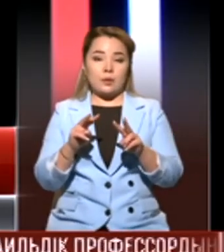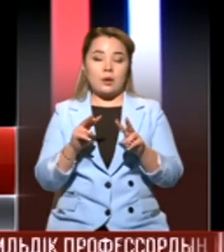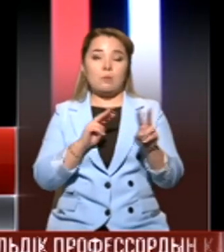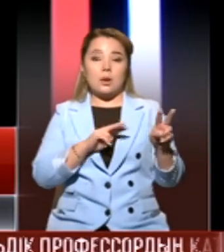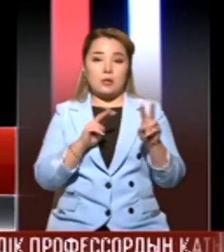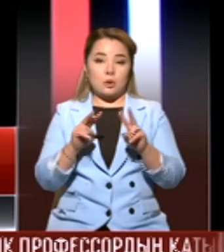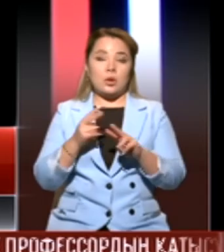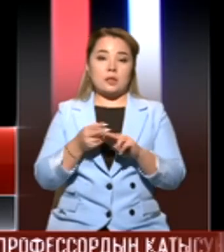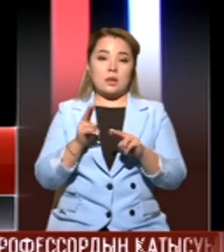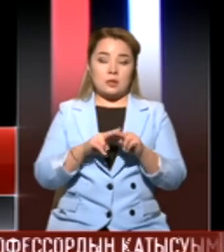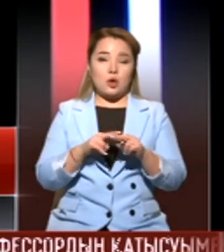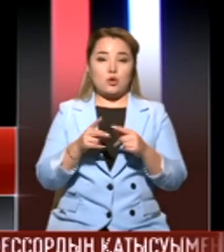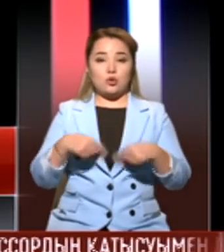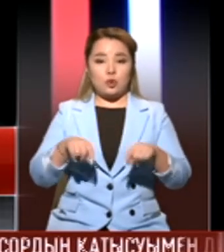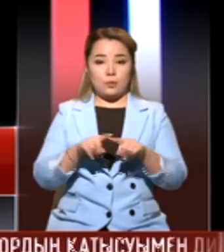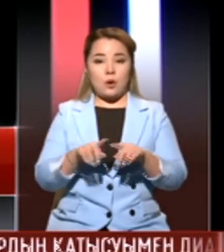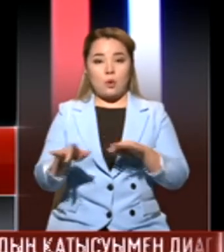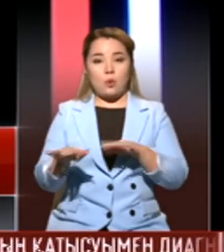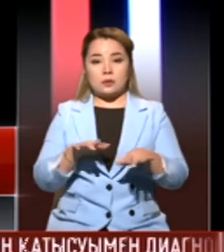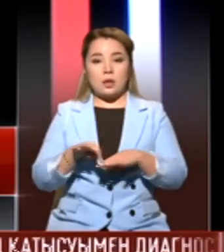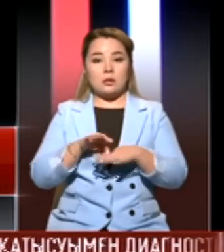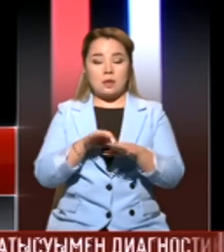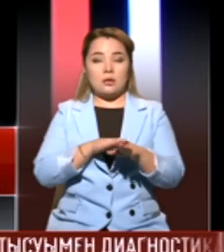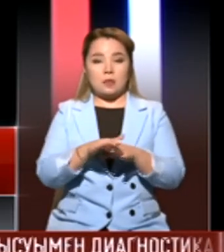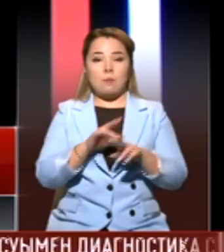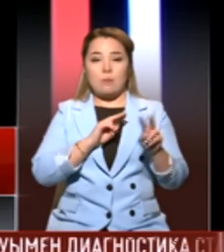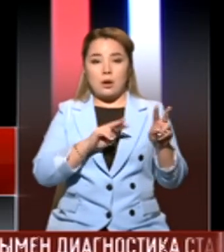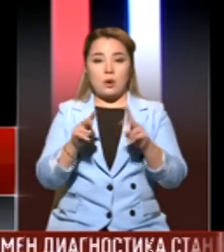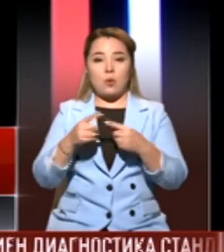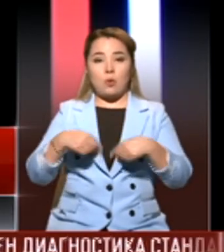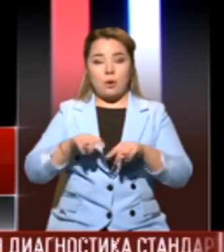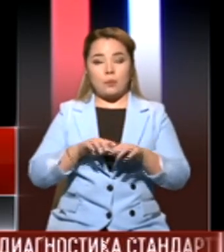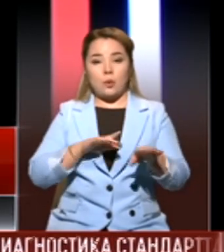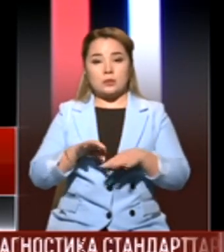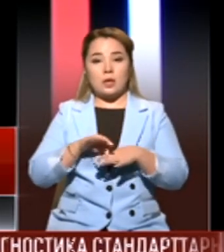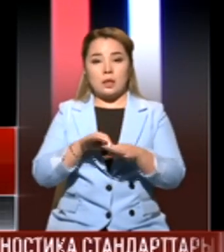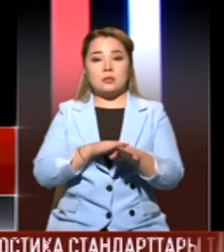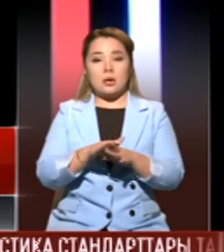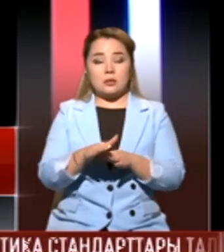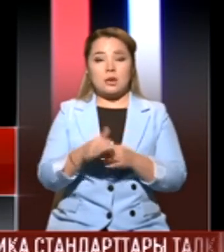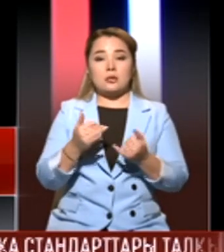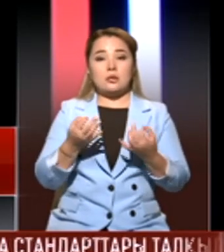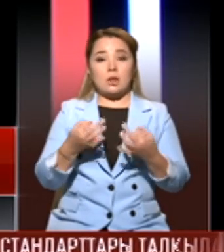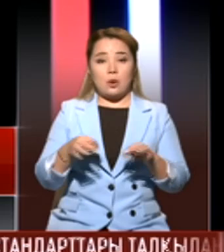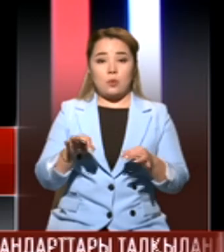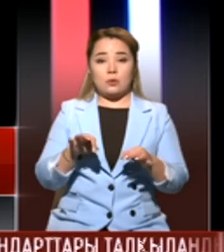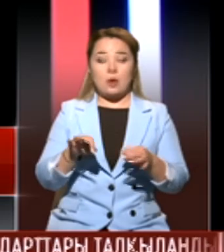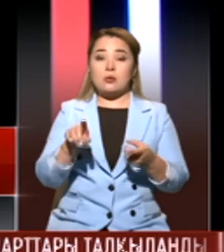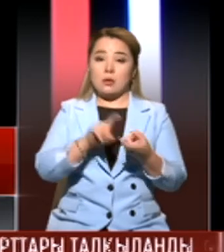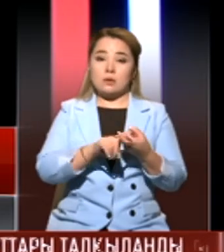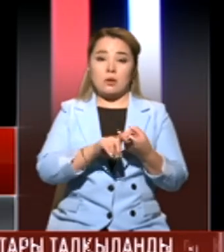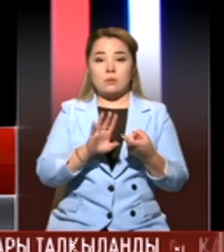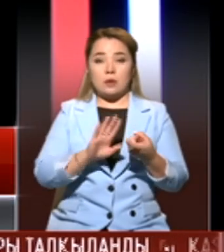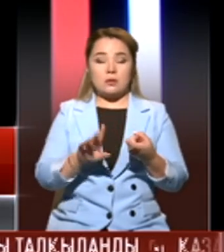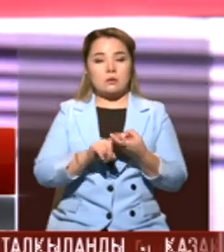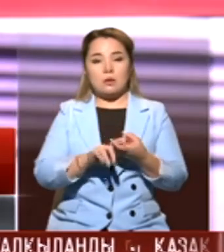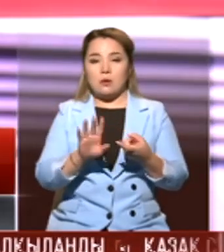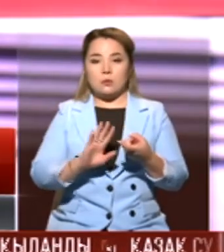Бақылаушылар ұйымы дейміз ғой, иә? Қозғалысы. Қоғамдық қозғалысы. Қоғамдық қозғалысы. Тәуелді ма? Жоқ,